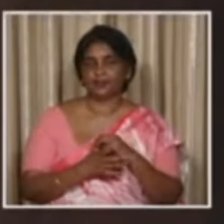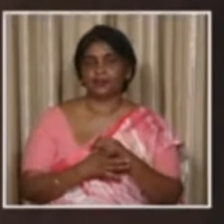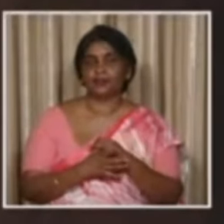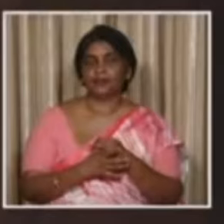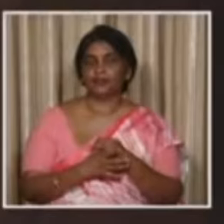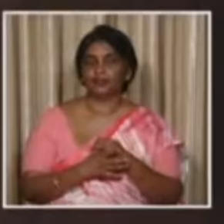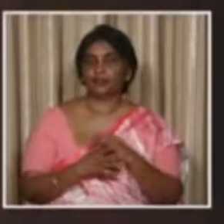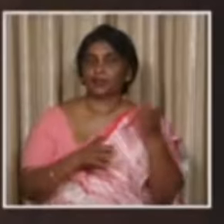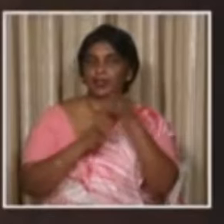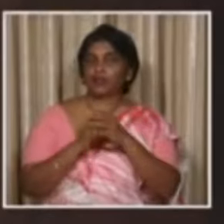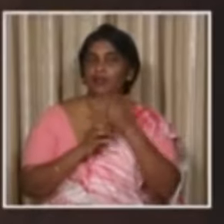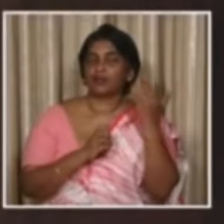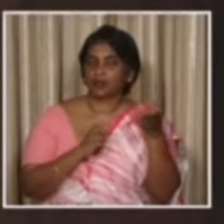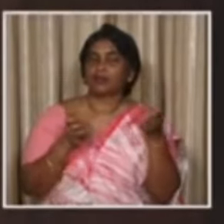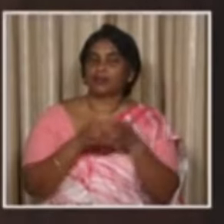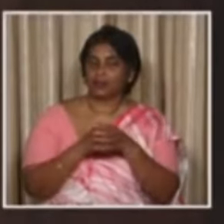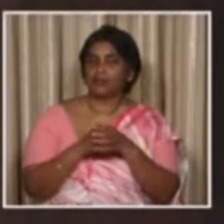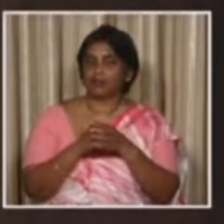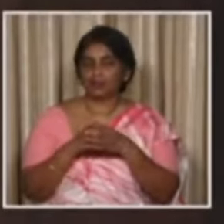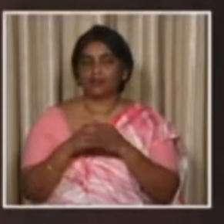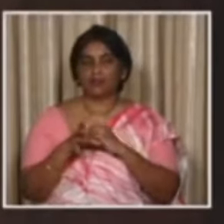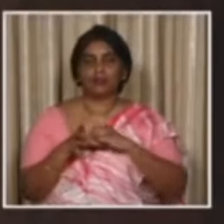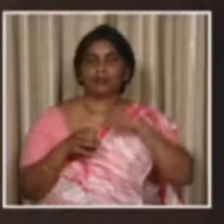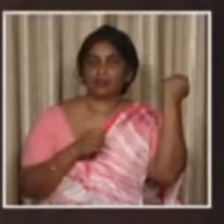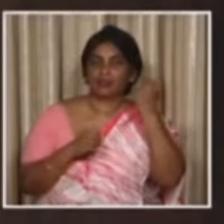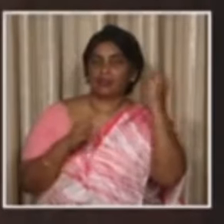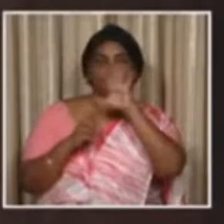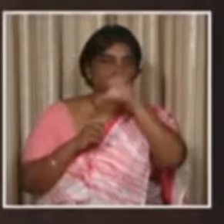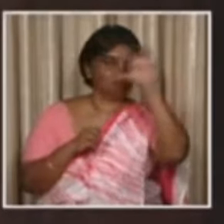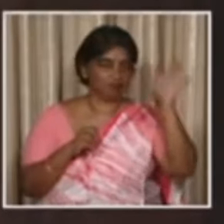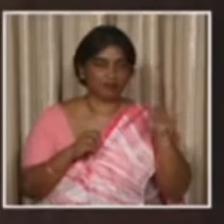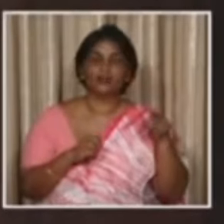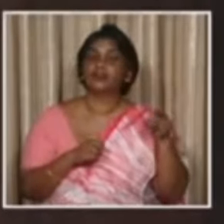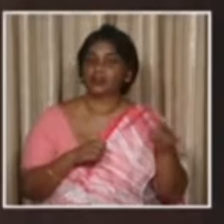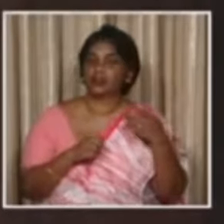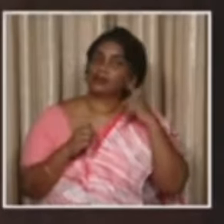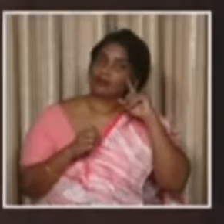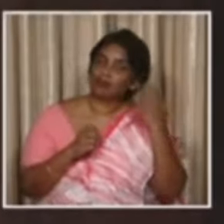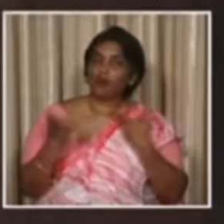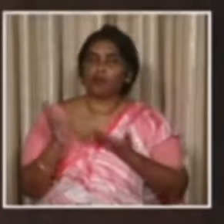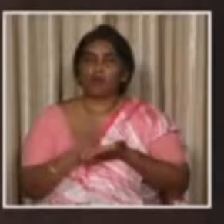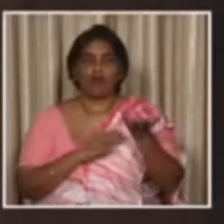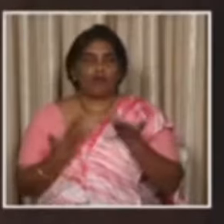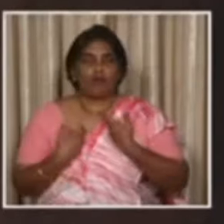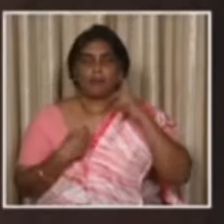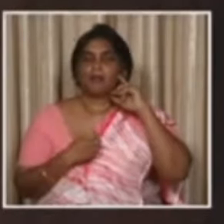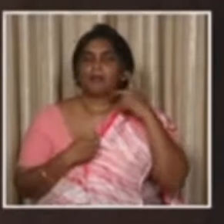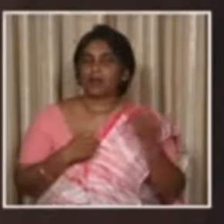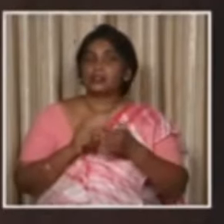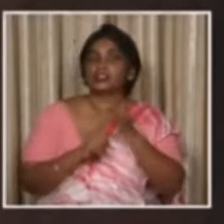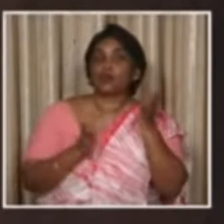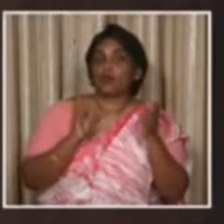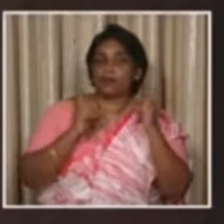එතුමල්ලා කට්ටිය ඔය එතුමල්ලා තියාගෙන යනවා තත්දම් වල රැස්වීම්. ඉතින් එතුමල්ලත් දන්නේ නැහැ එතුමල්ලා කොහෙද යන්නේ කිය. කවුද ජනාධිපති